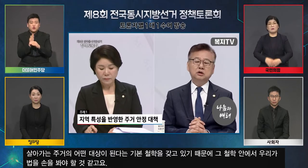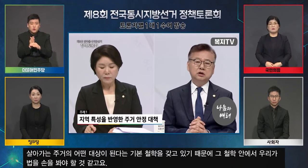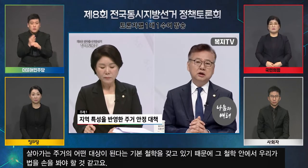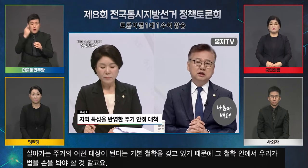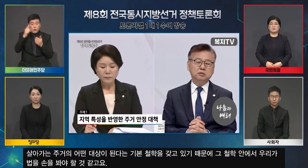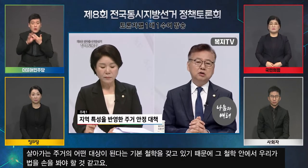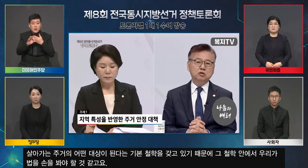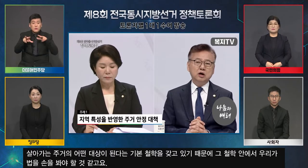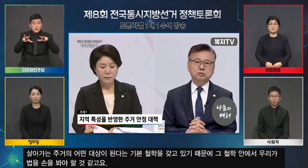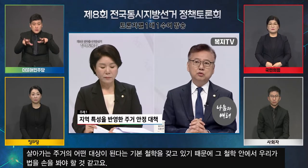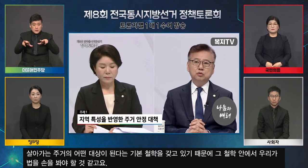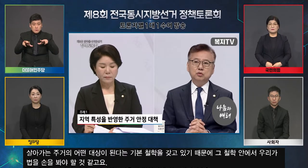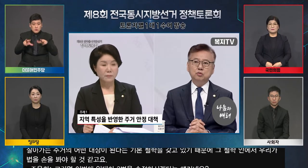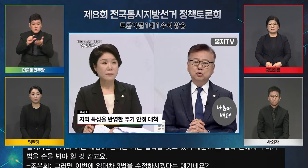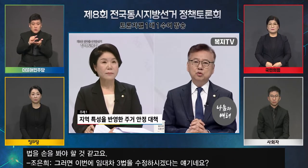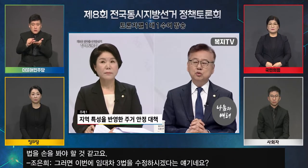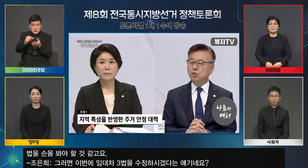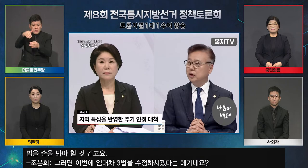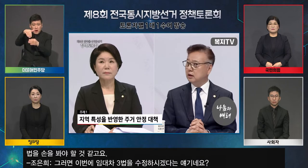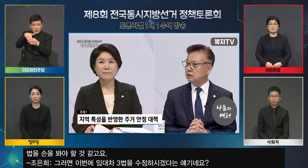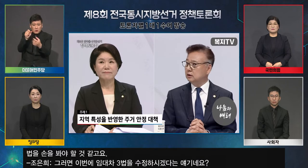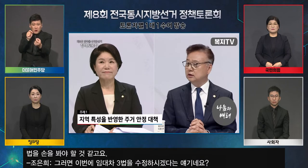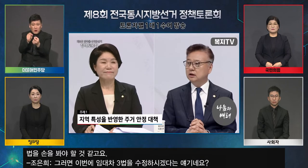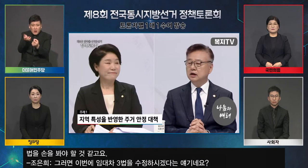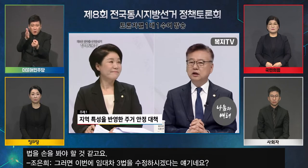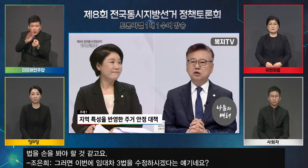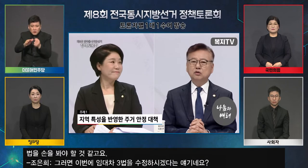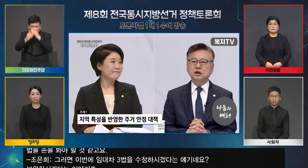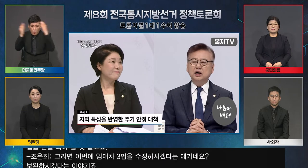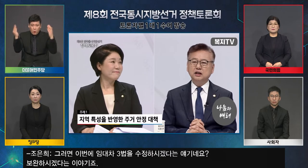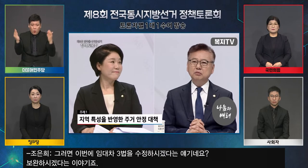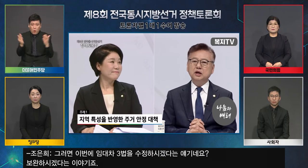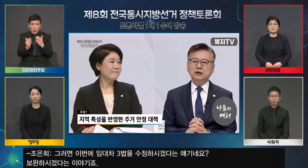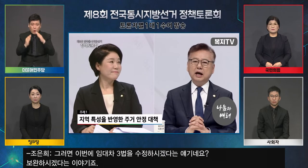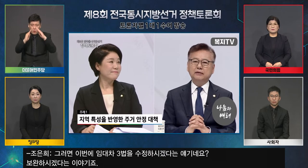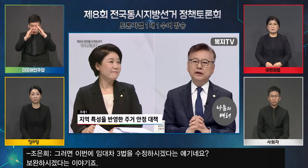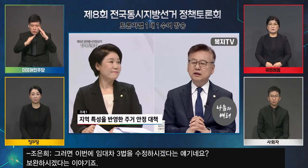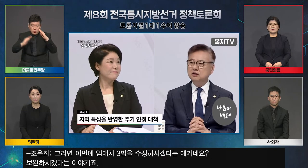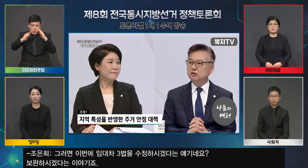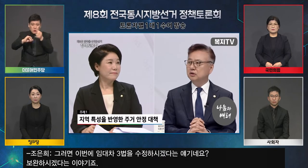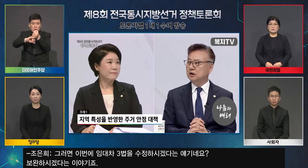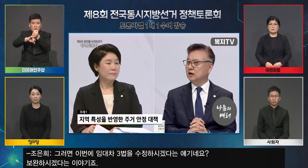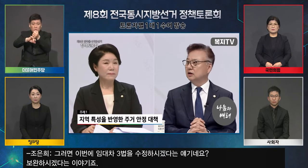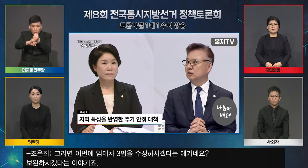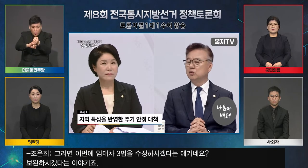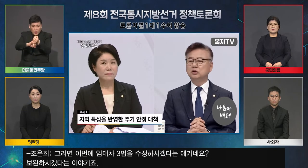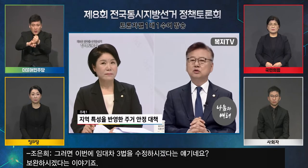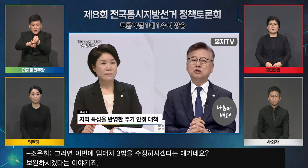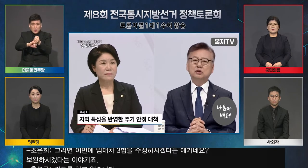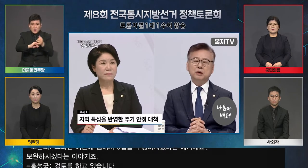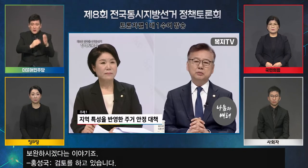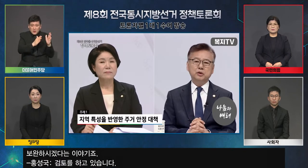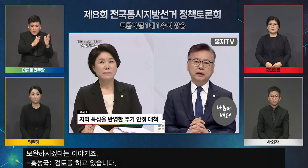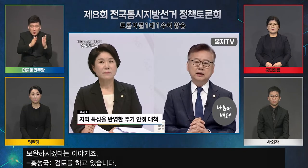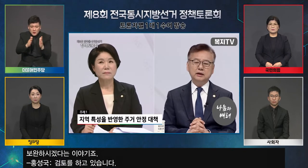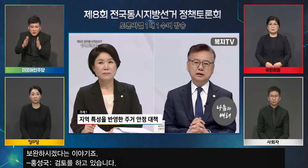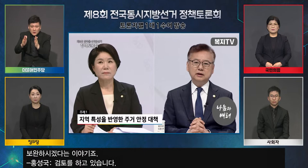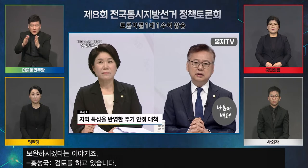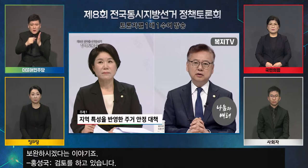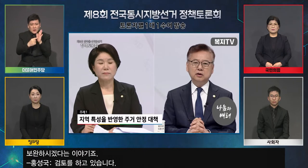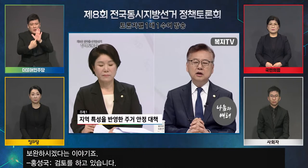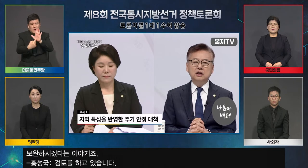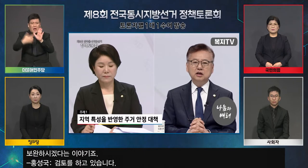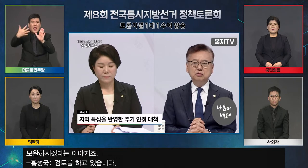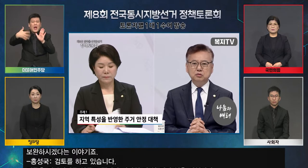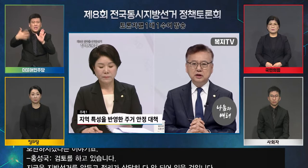왜냐하면 지금은 지방선거 앞두고 모든 공약들의 정리가 3당이 다 안 돼 있을 겁니다. 공식적으로 아직 발표가 안 된